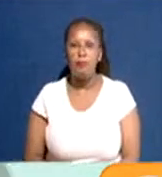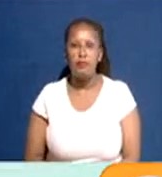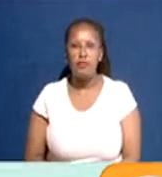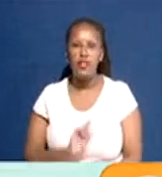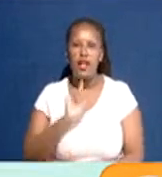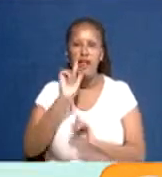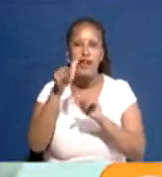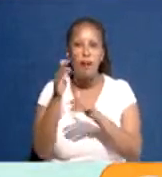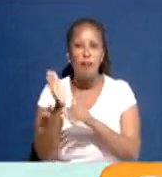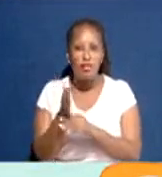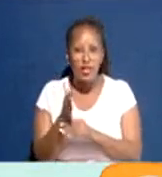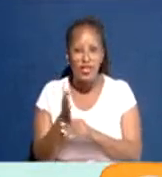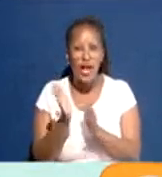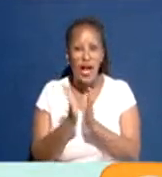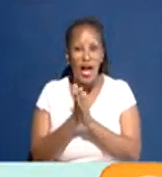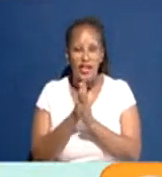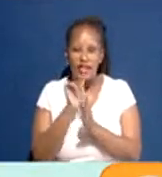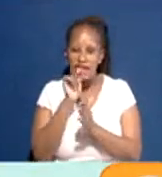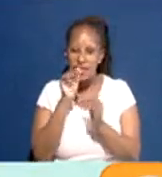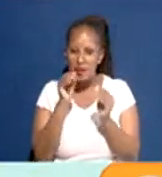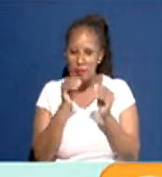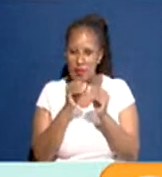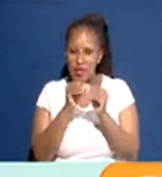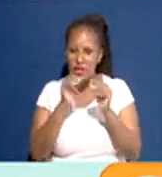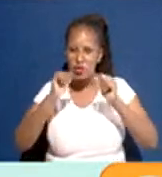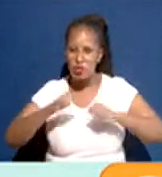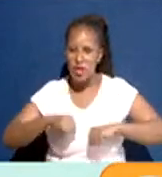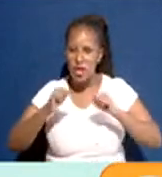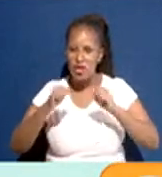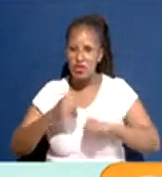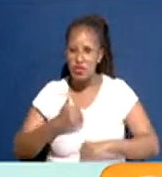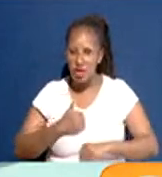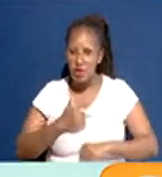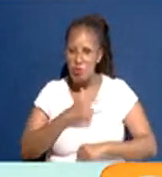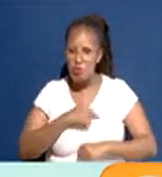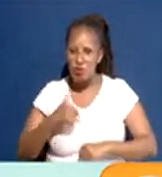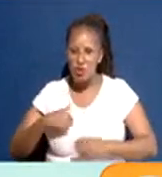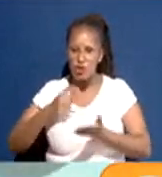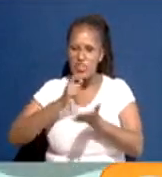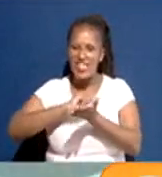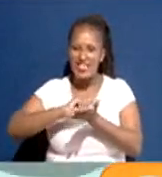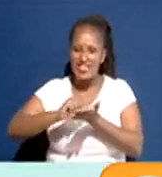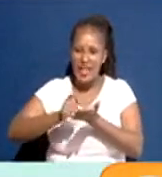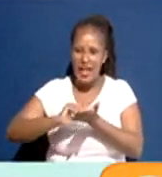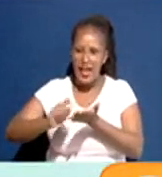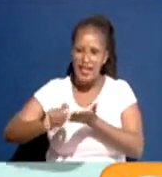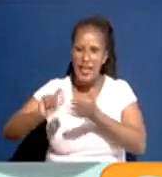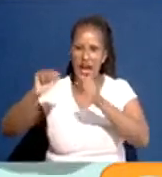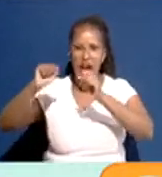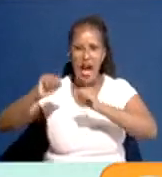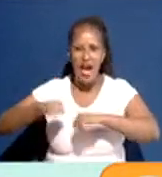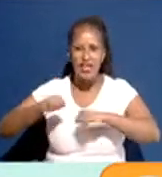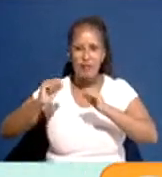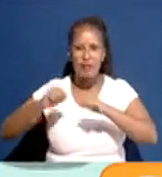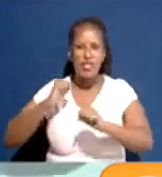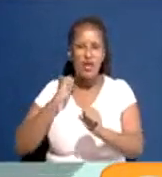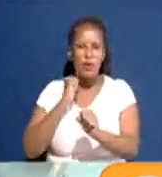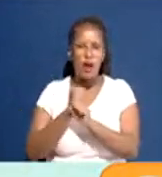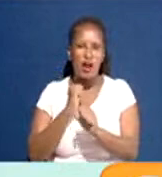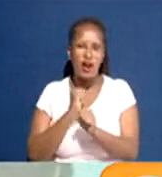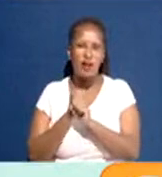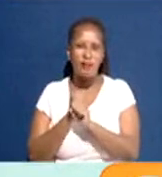Thursday. Na katika hiyo mkutano tumekubaliana tutasign bilateral labor